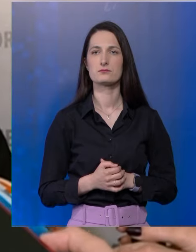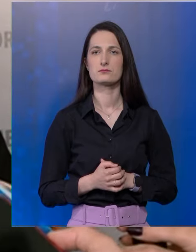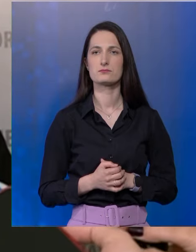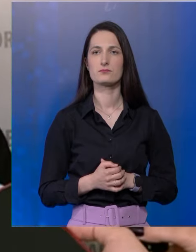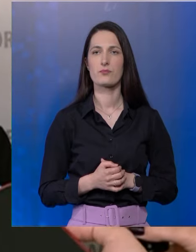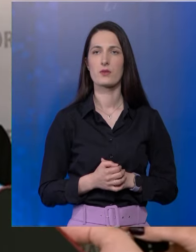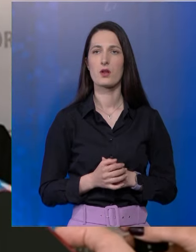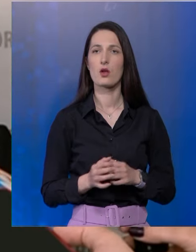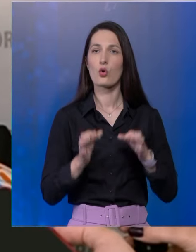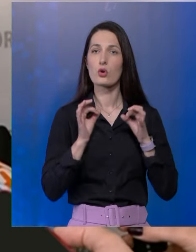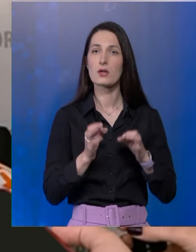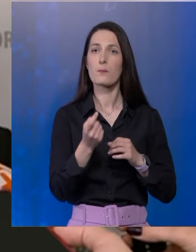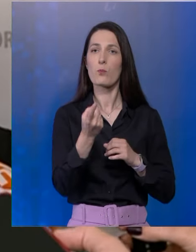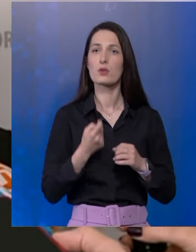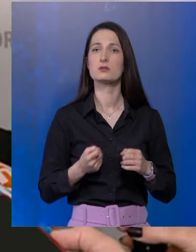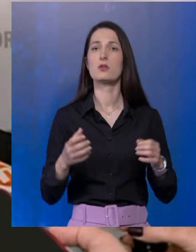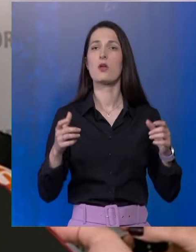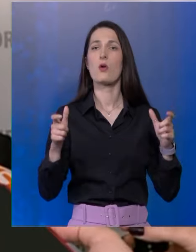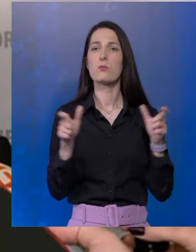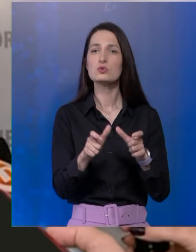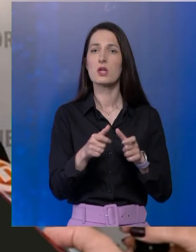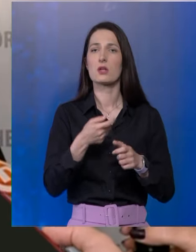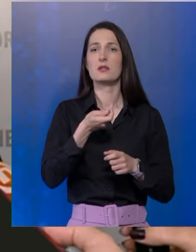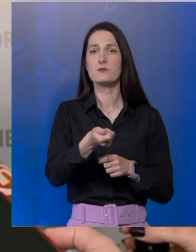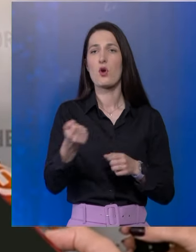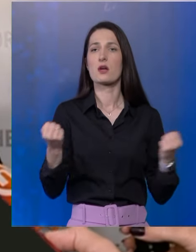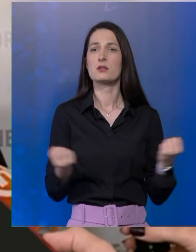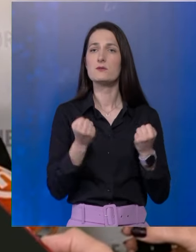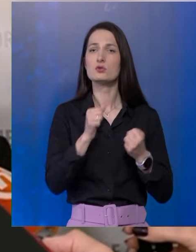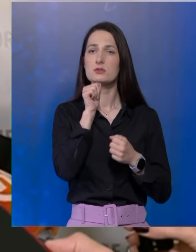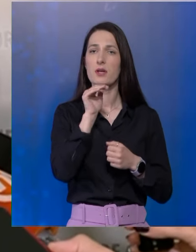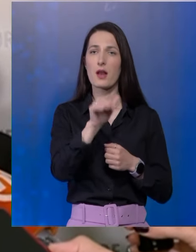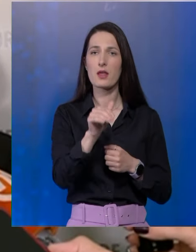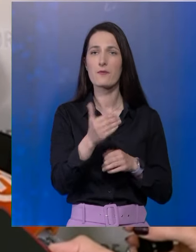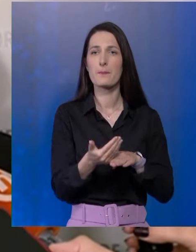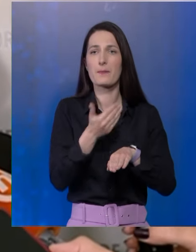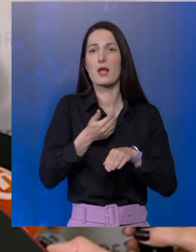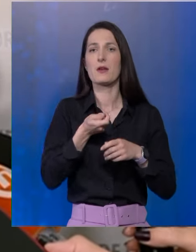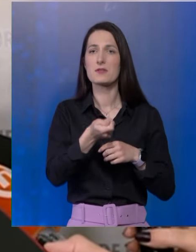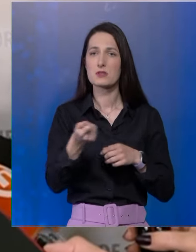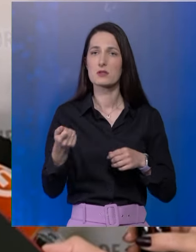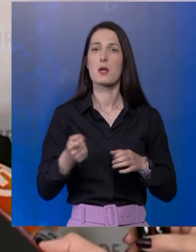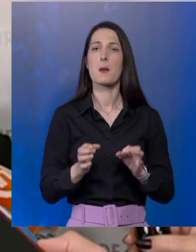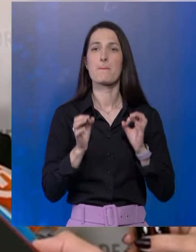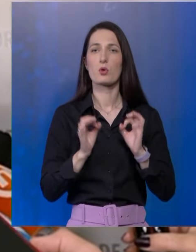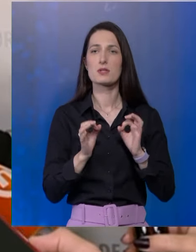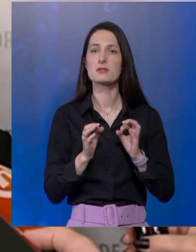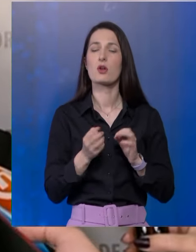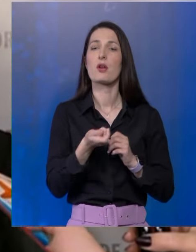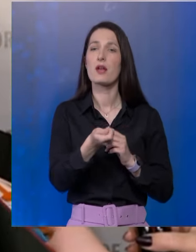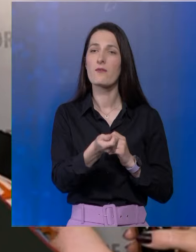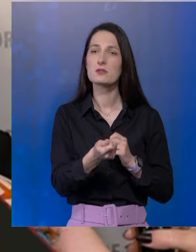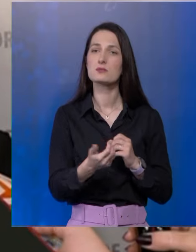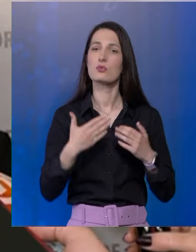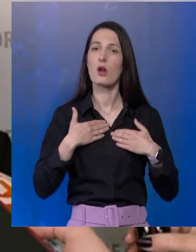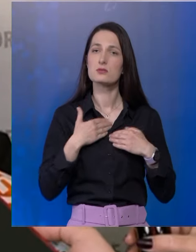dvije do tri godine, kako se intenzivirala zapaljiva politička retorika i posebno govor mržnje u posljednjih nekoliko